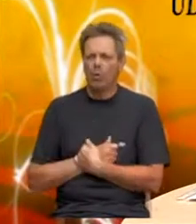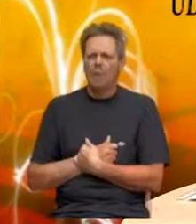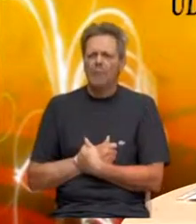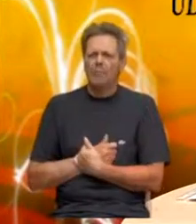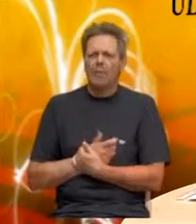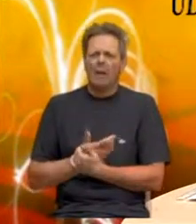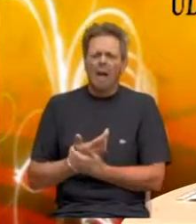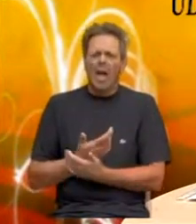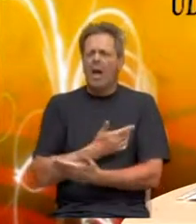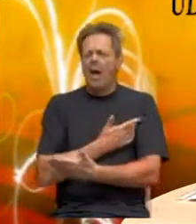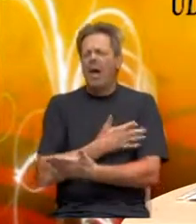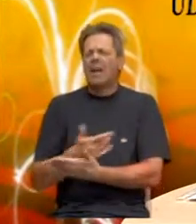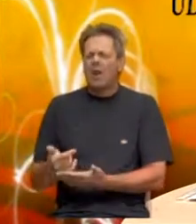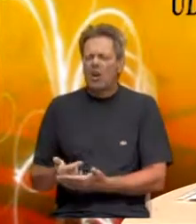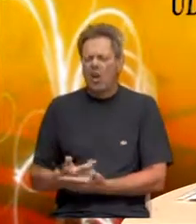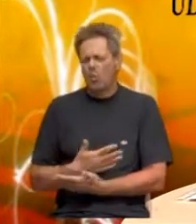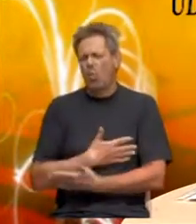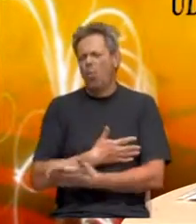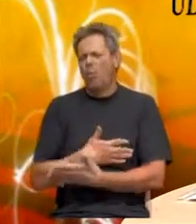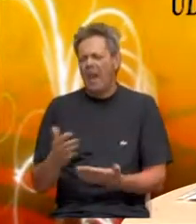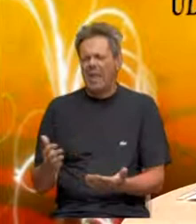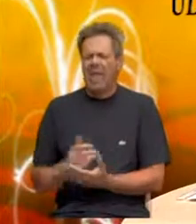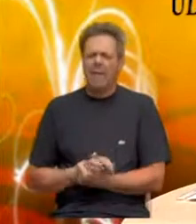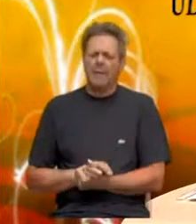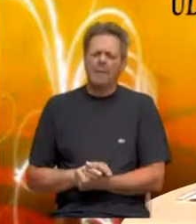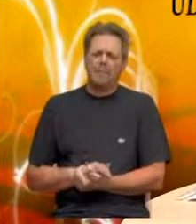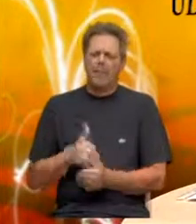Strašno su krvne žile velike, 60.000